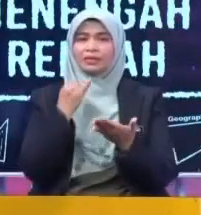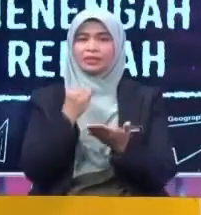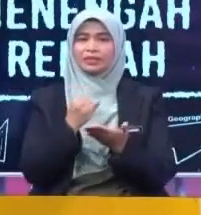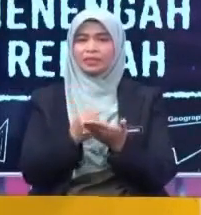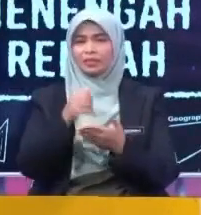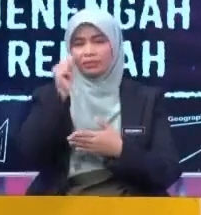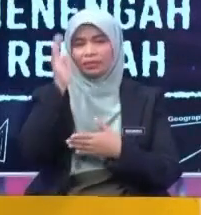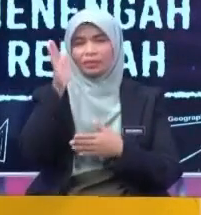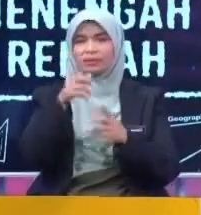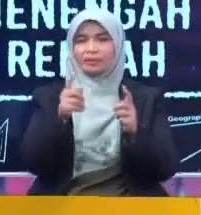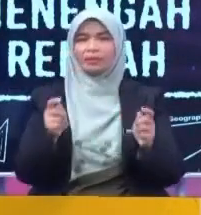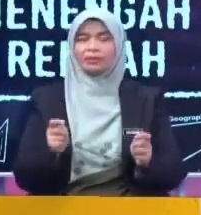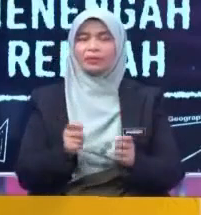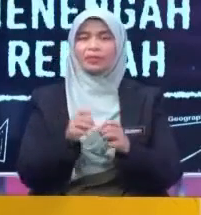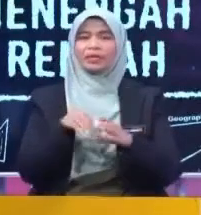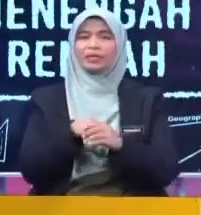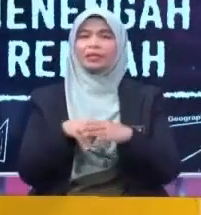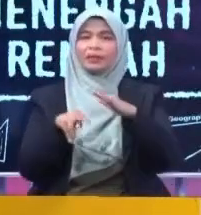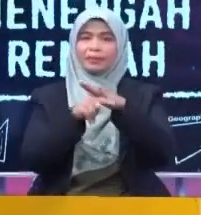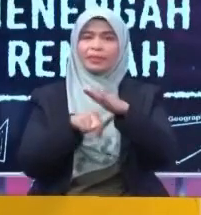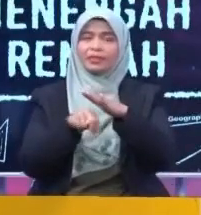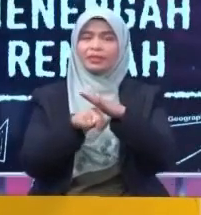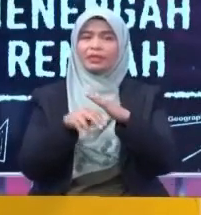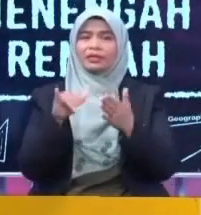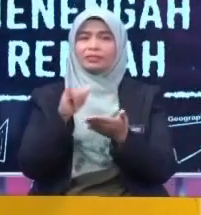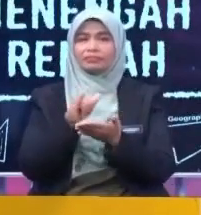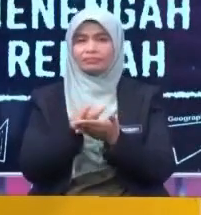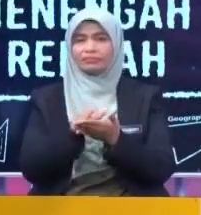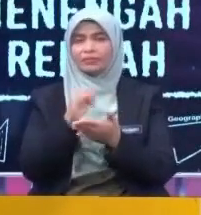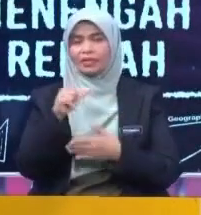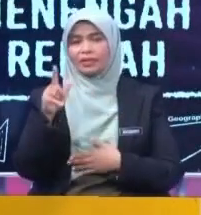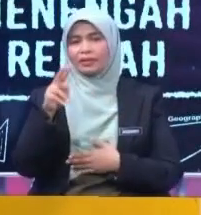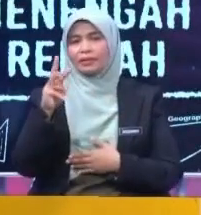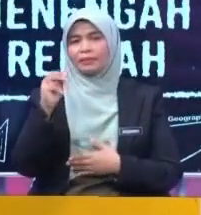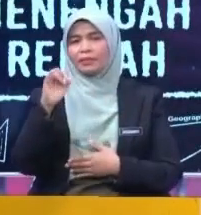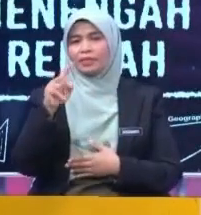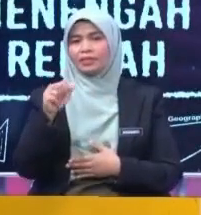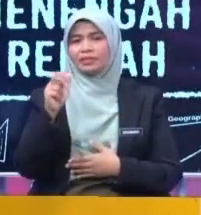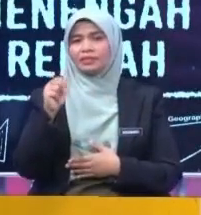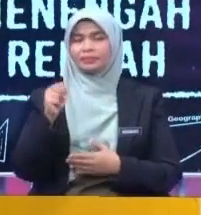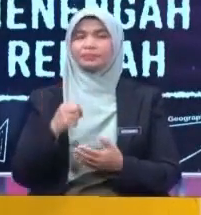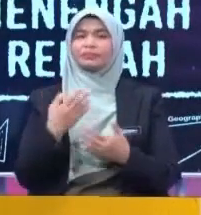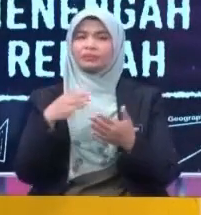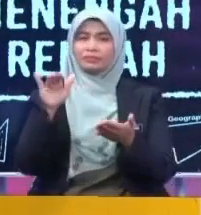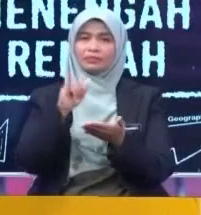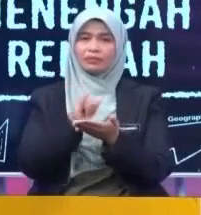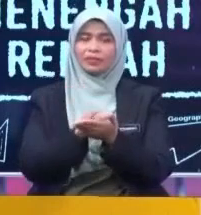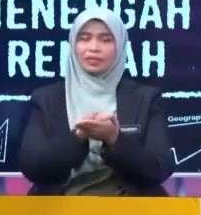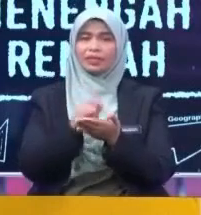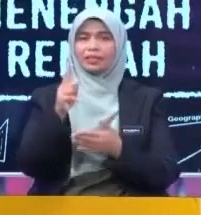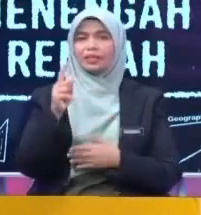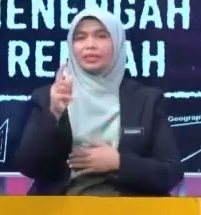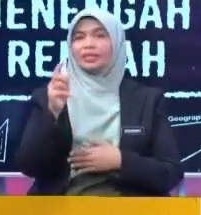dalam neraka. Okey, itu adalah mizan. Seterusnya titian sirat. Okey, sirat ni